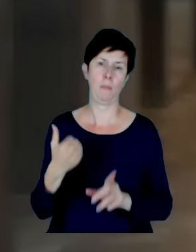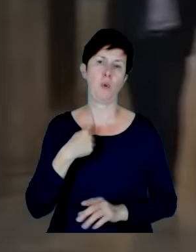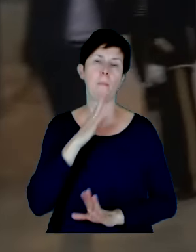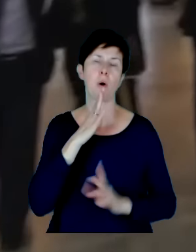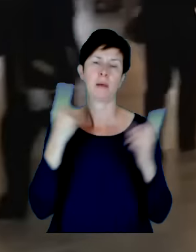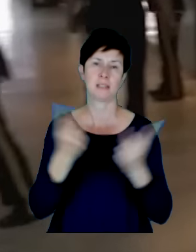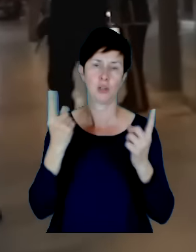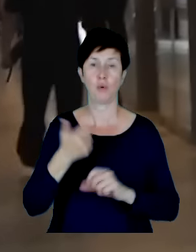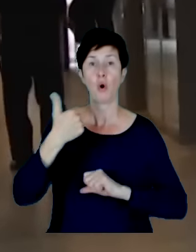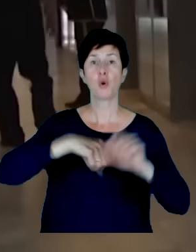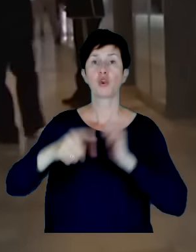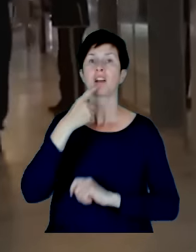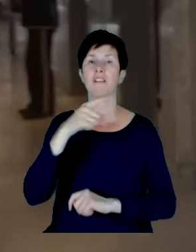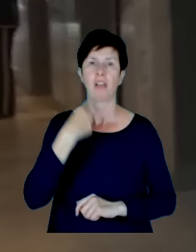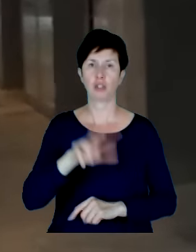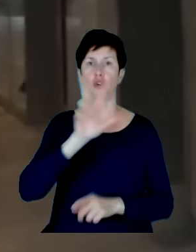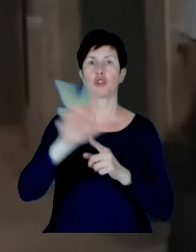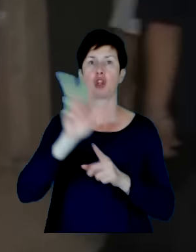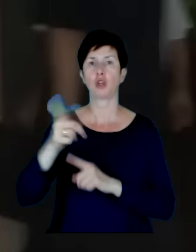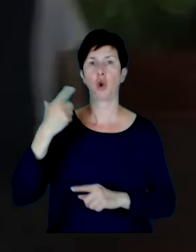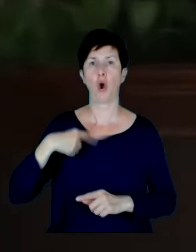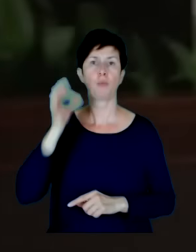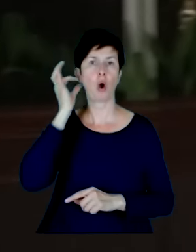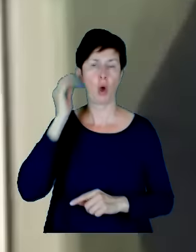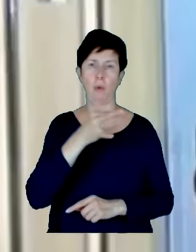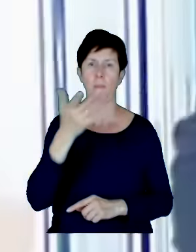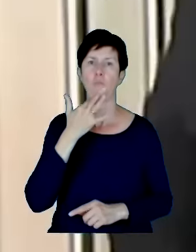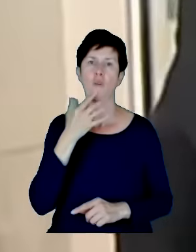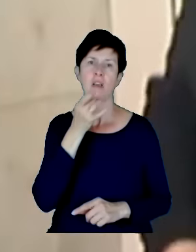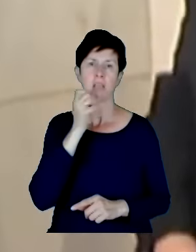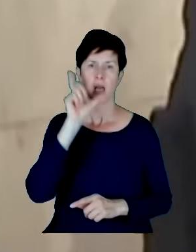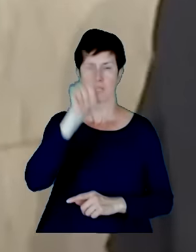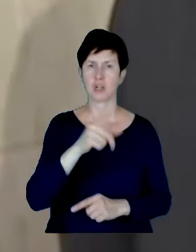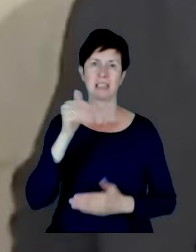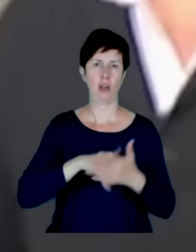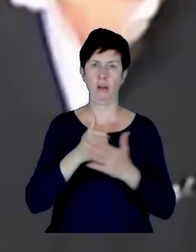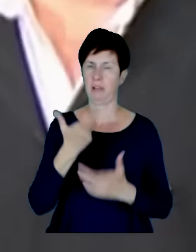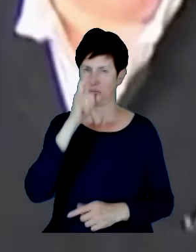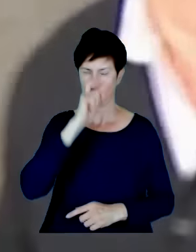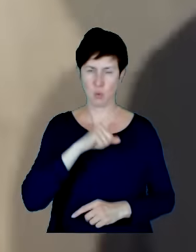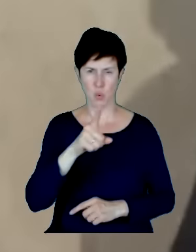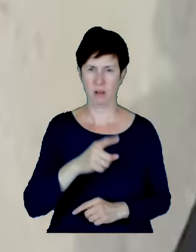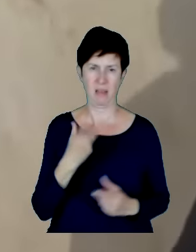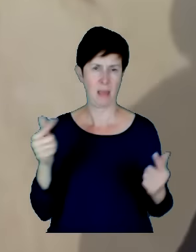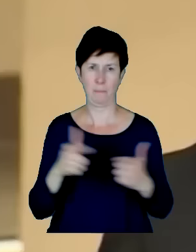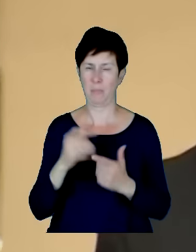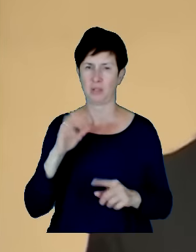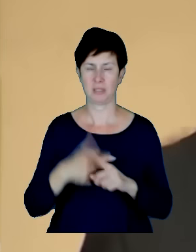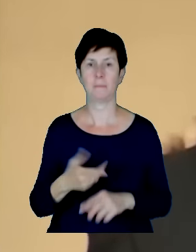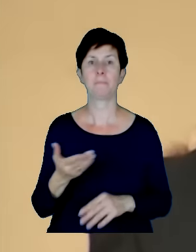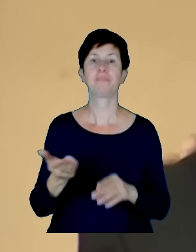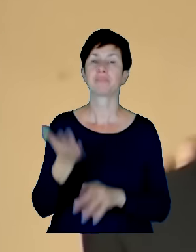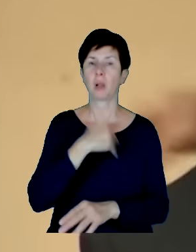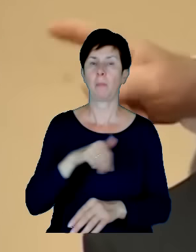kwietniu ubiegłego roku 13 kobiet oskarżył aktora o nieodpowiednie zachowania w 2018 roku sprawę o dwukrotny gwałt wniosła aktorka